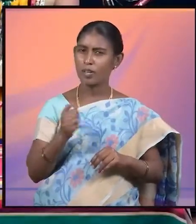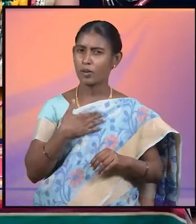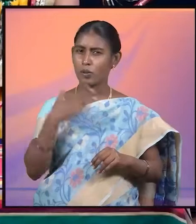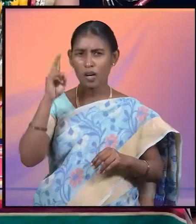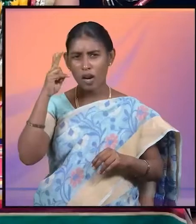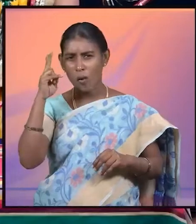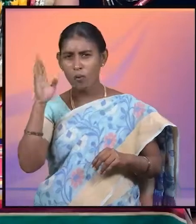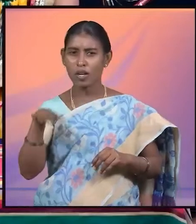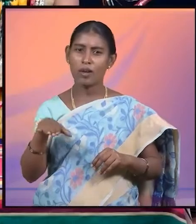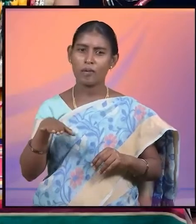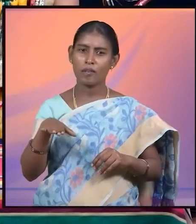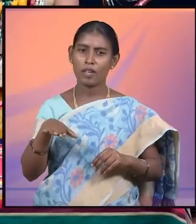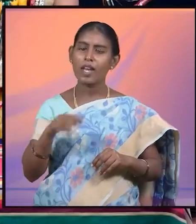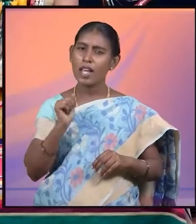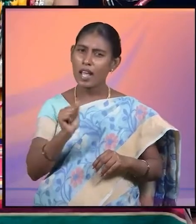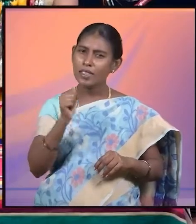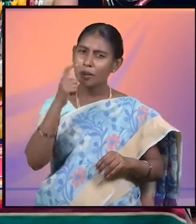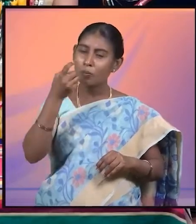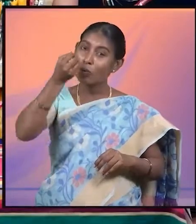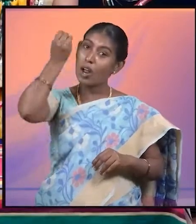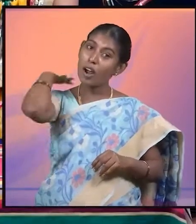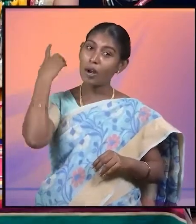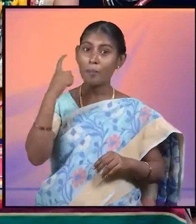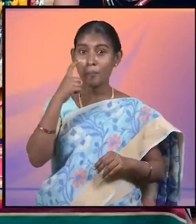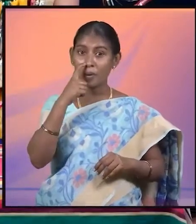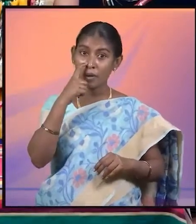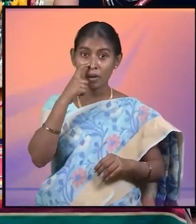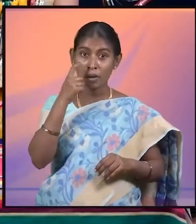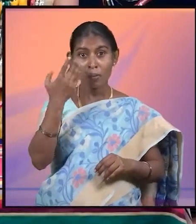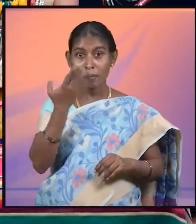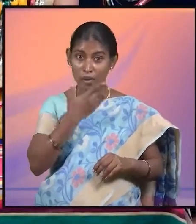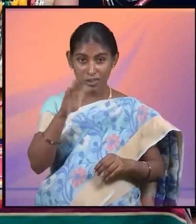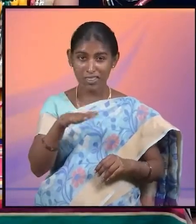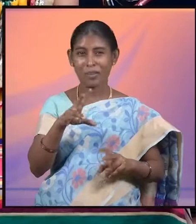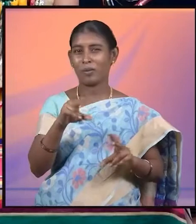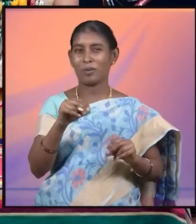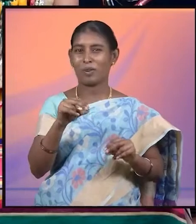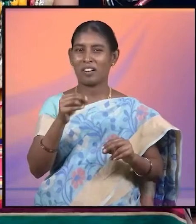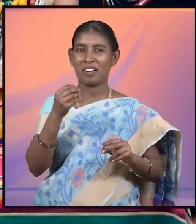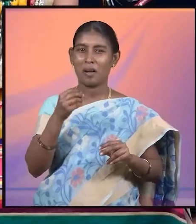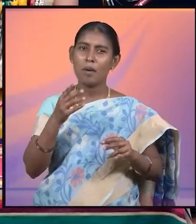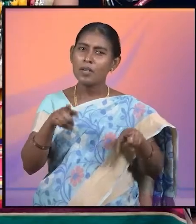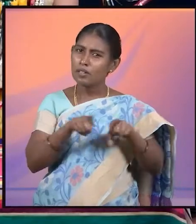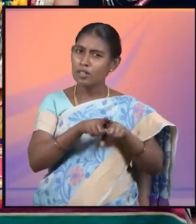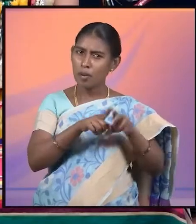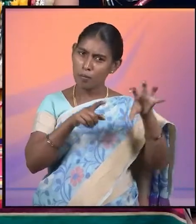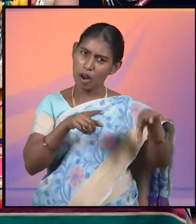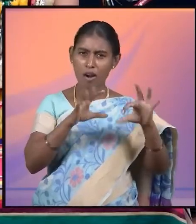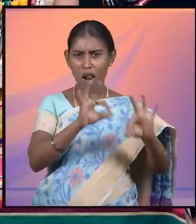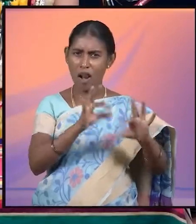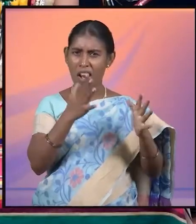ஆமாக்கா, எனக்கு ஒரு சந்தேகம், அந்த காலத்துல எந்த பெண்ணை படிக்க வச்சாங்க? அப்பெல்லாம் நாடு நல்லா இல்லையா? உனக்கு விவரமே